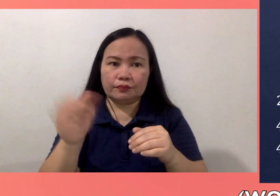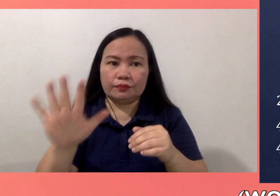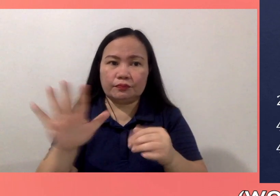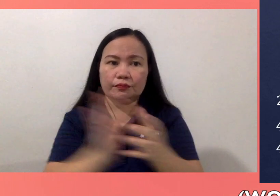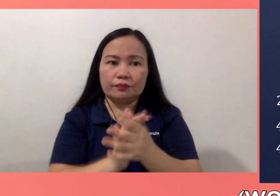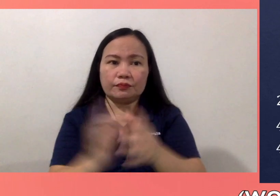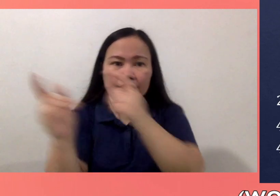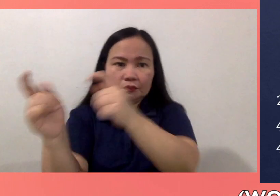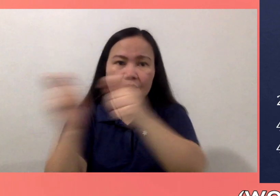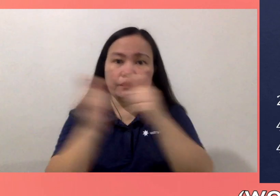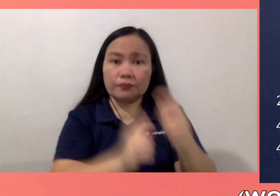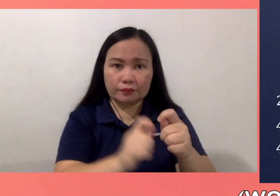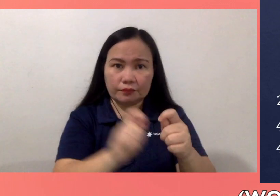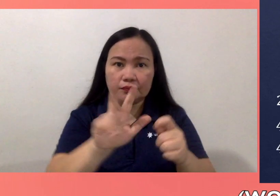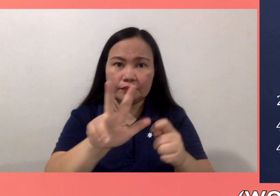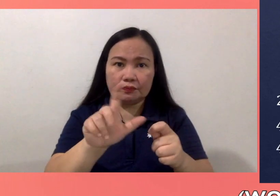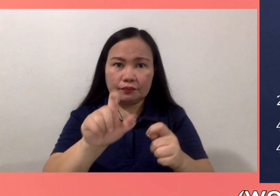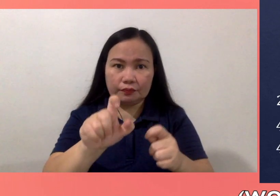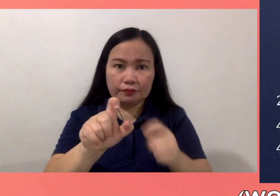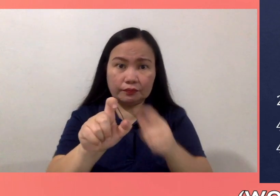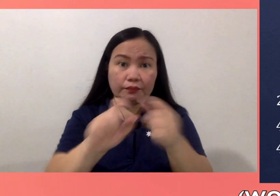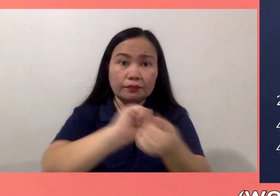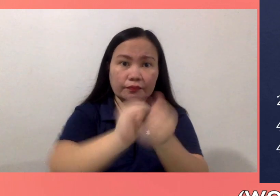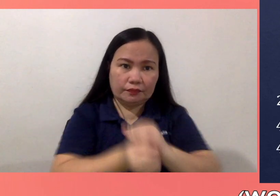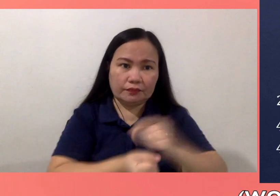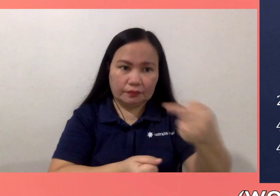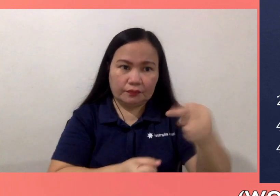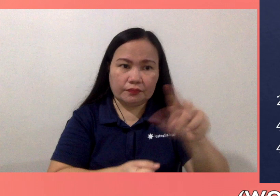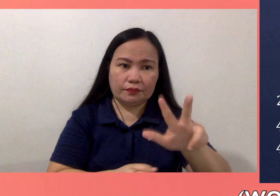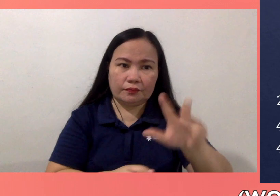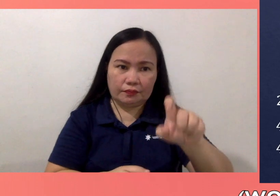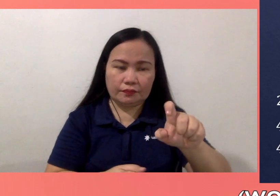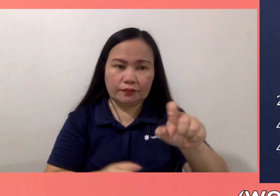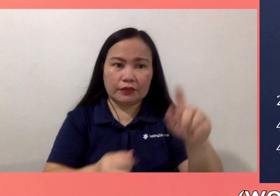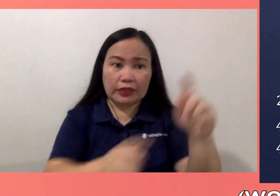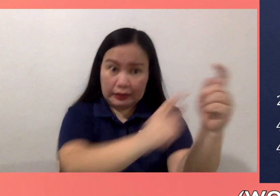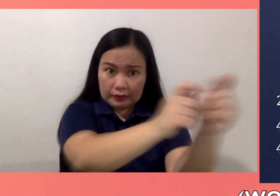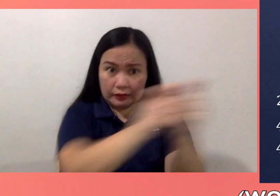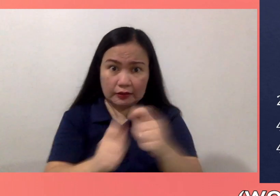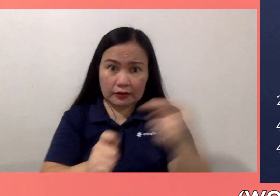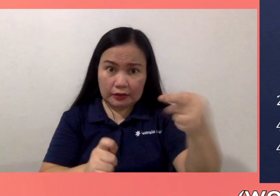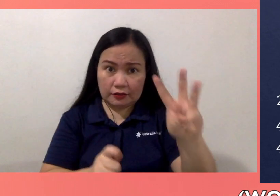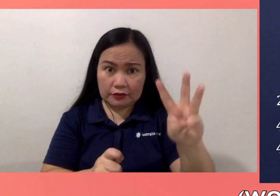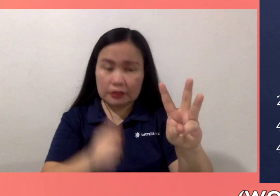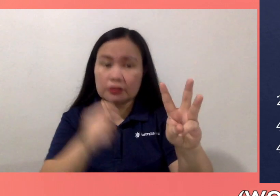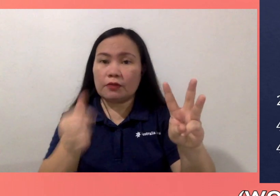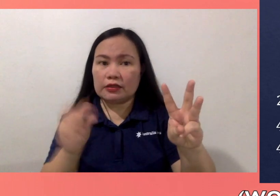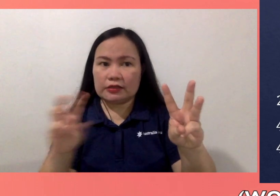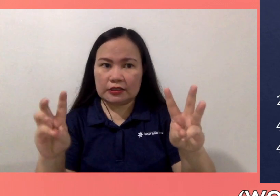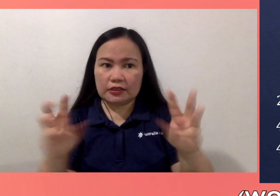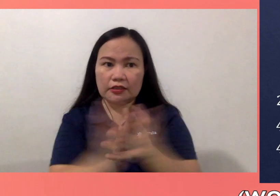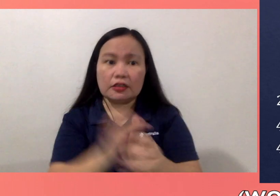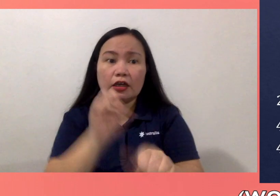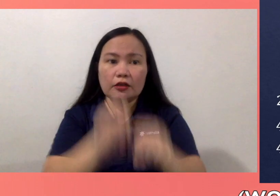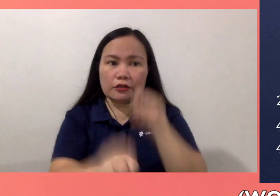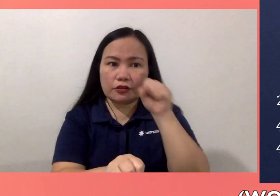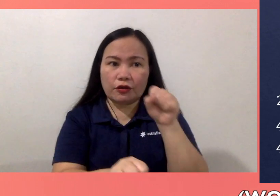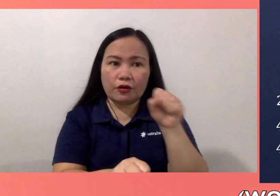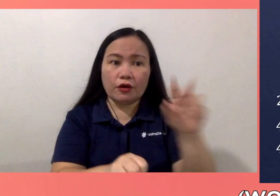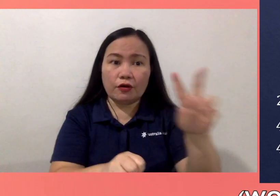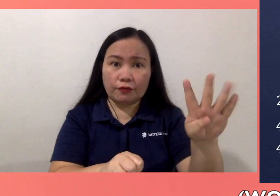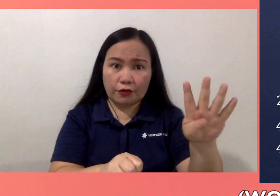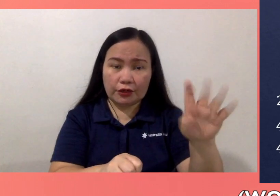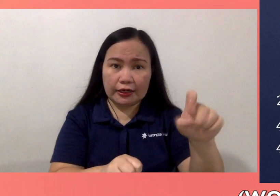So, 4x minus 3x. And then 5, lipat si negative 6, that is plus 6. So,